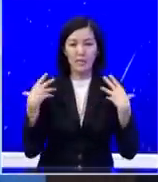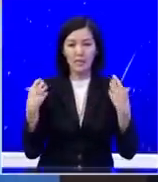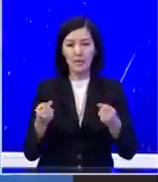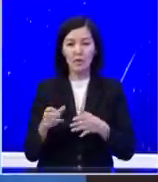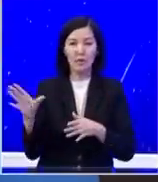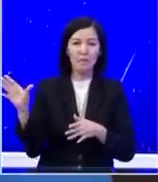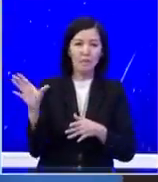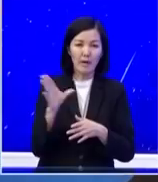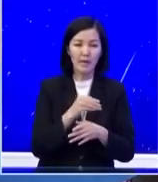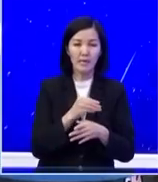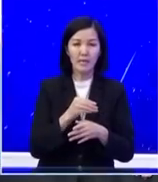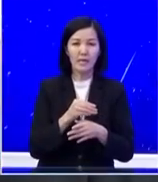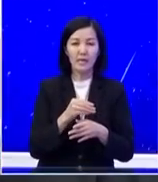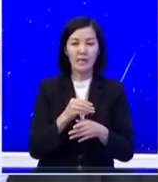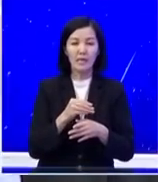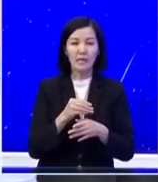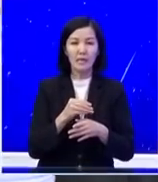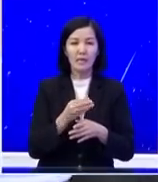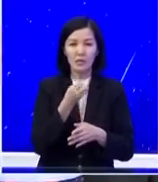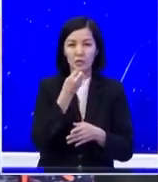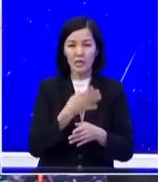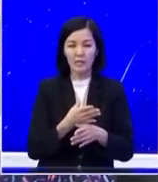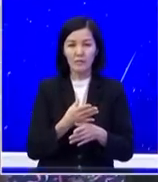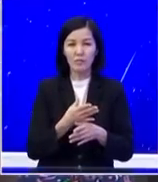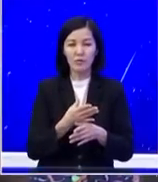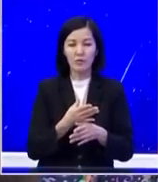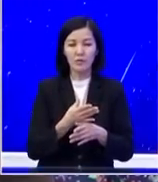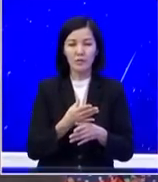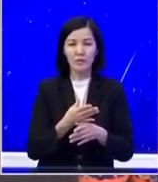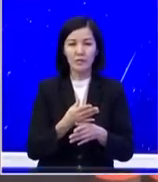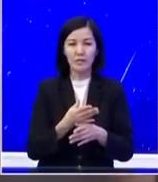қырық шілтен осы отырған қауымды қорғап, қоршап жүруге